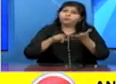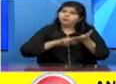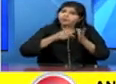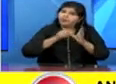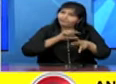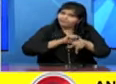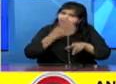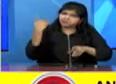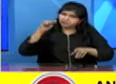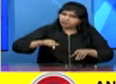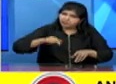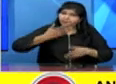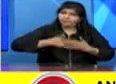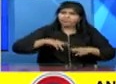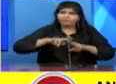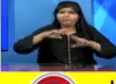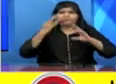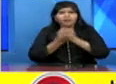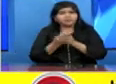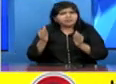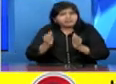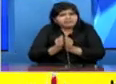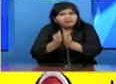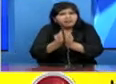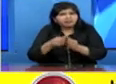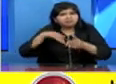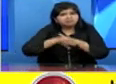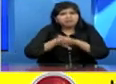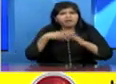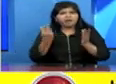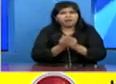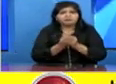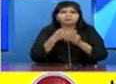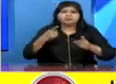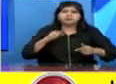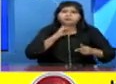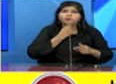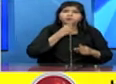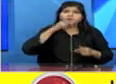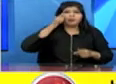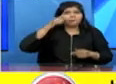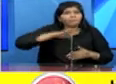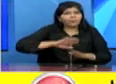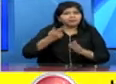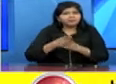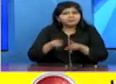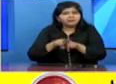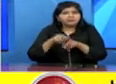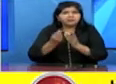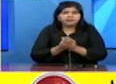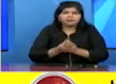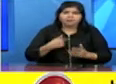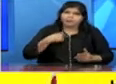है और उनका तो पूरा परिवार इस संकट में फंस गया था। नौजवान बेटा भी फंस गया था।